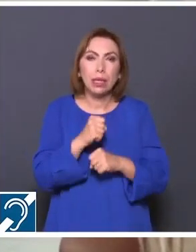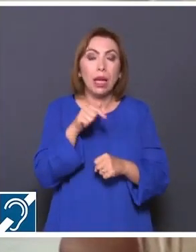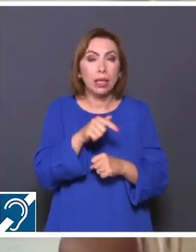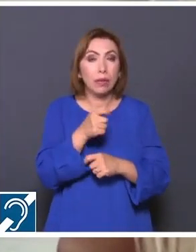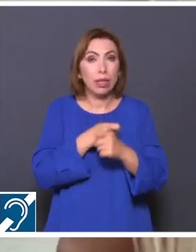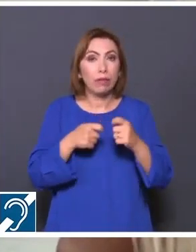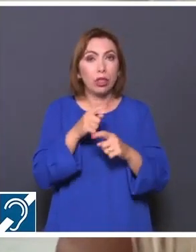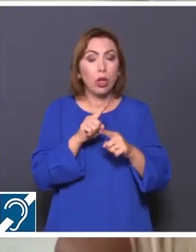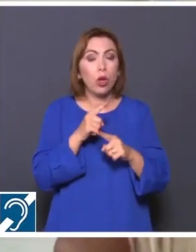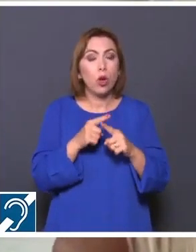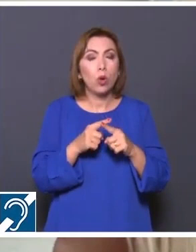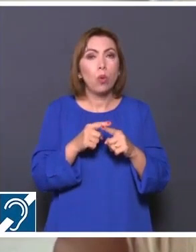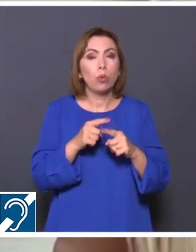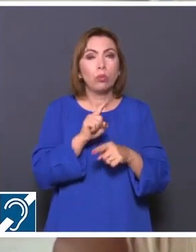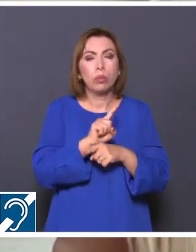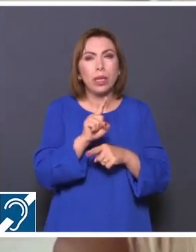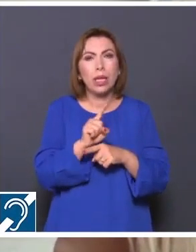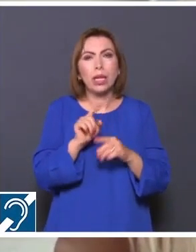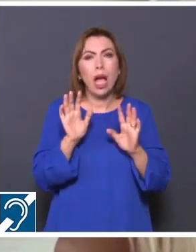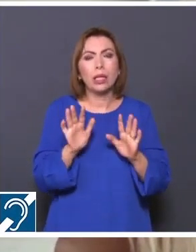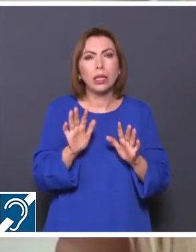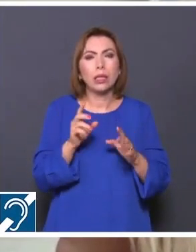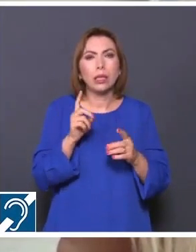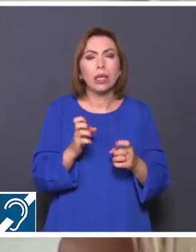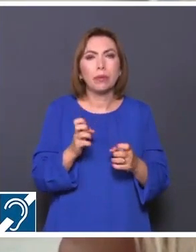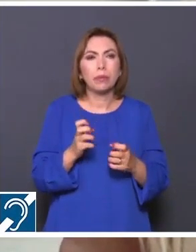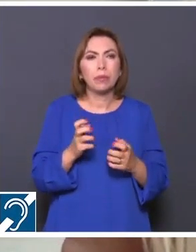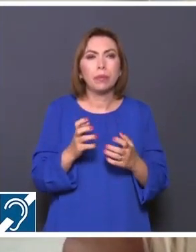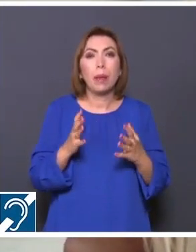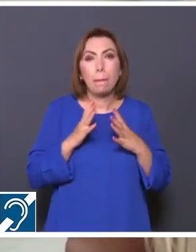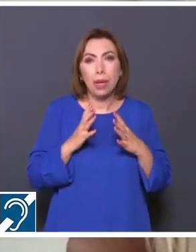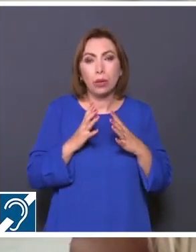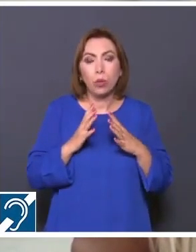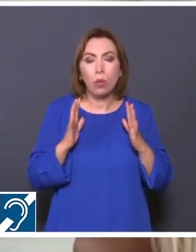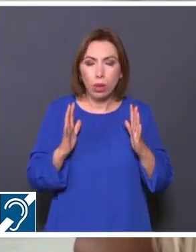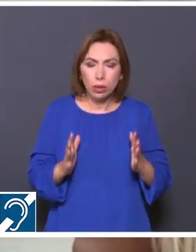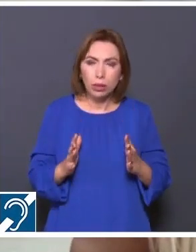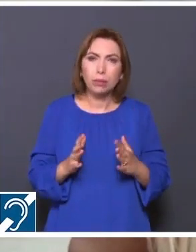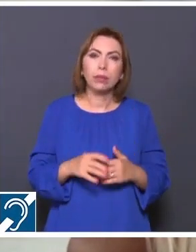de afacere cu materii între atât de de periculoase